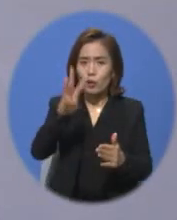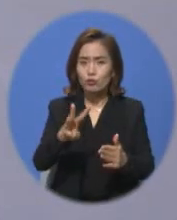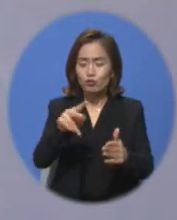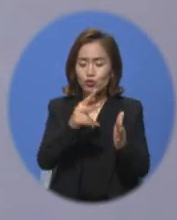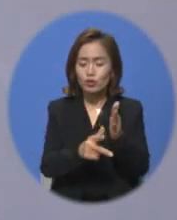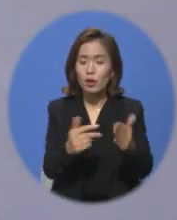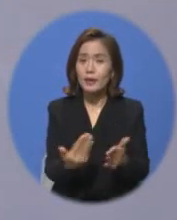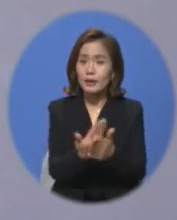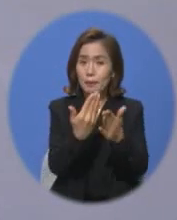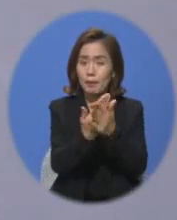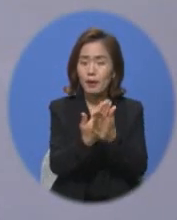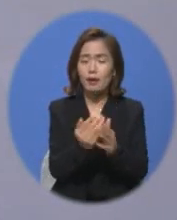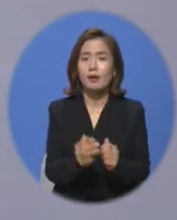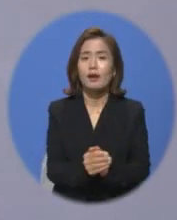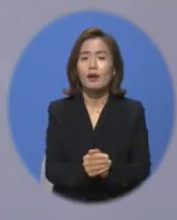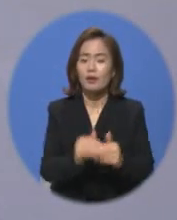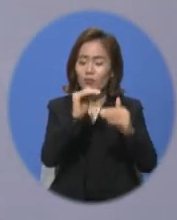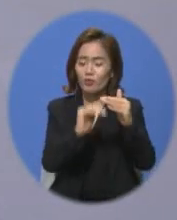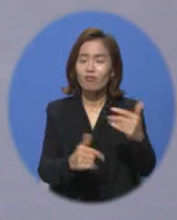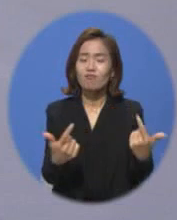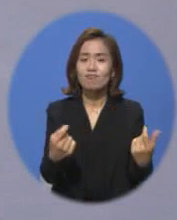북구개발의일환으로광주역을재개발하는것은500